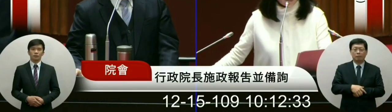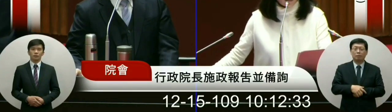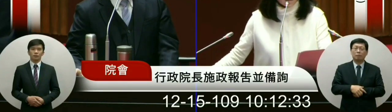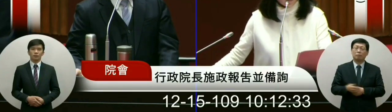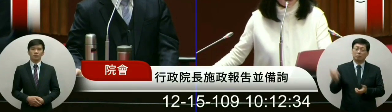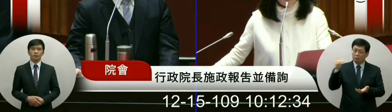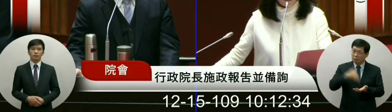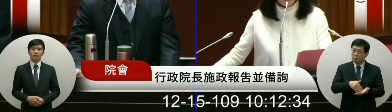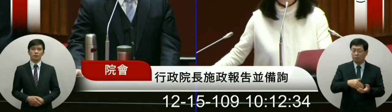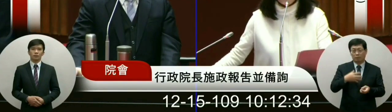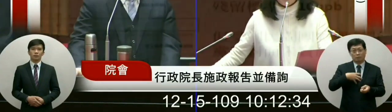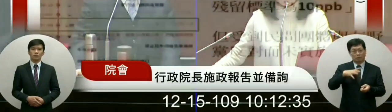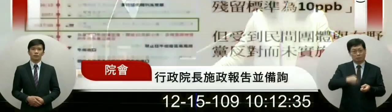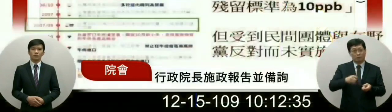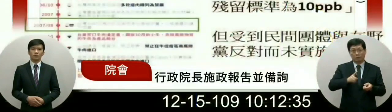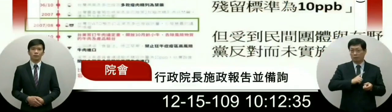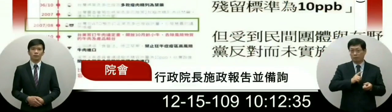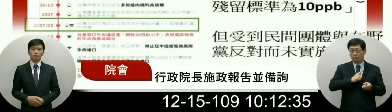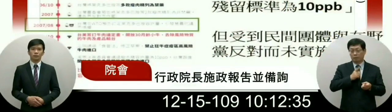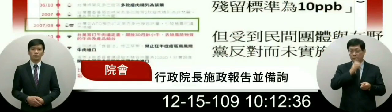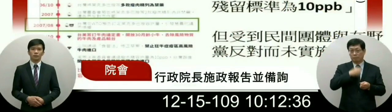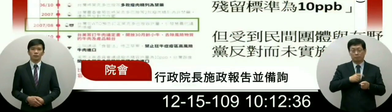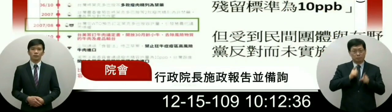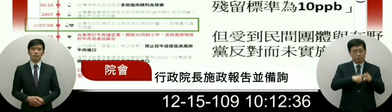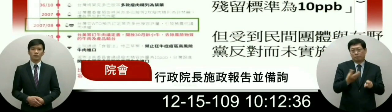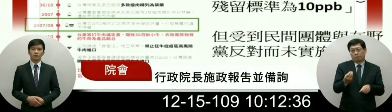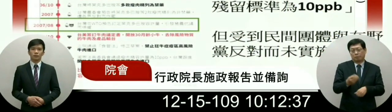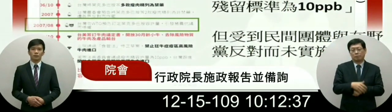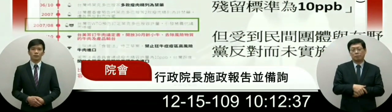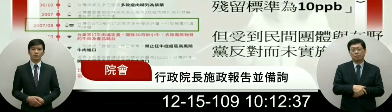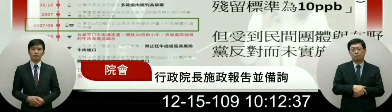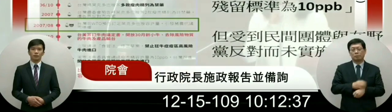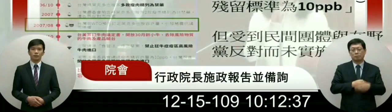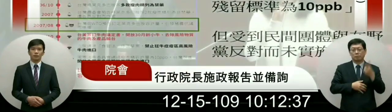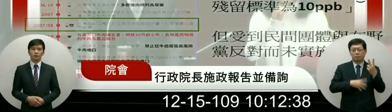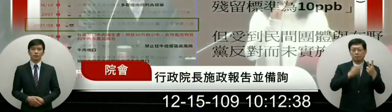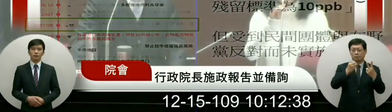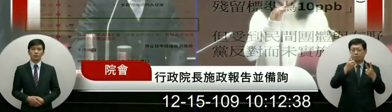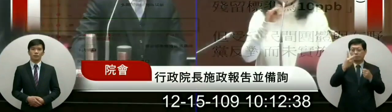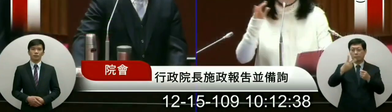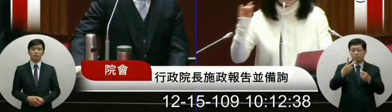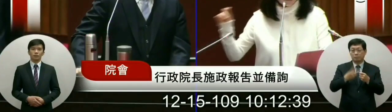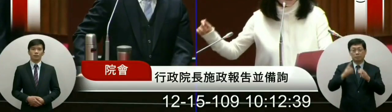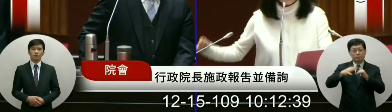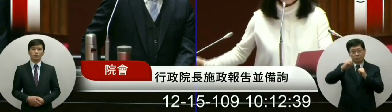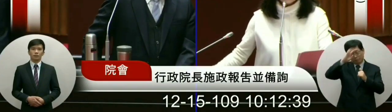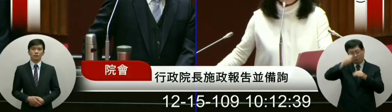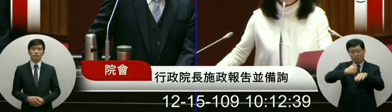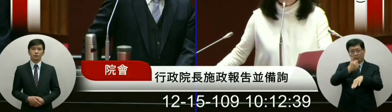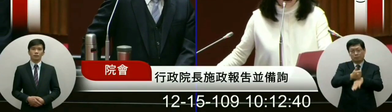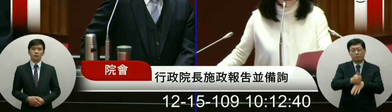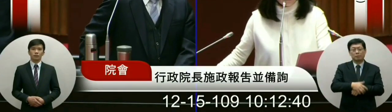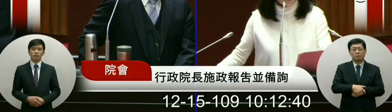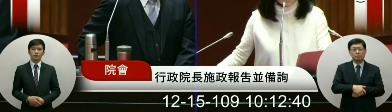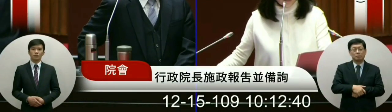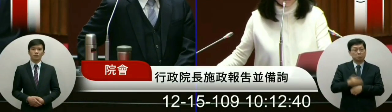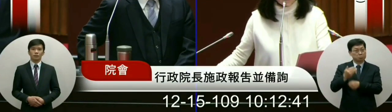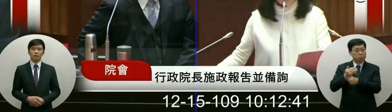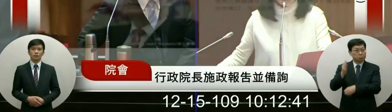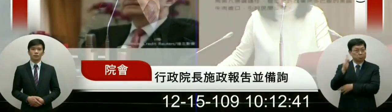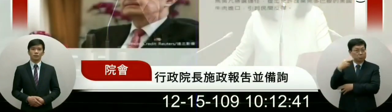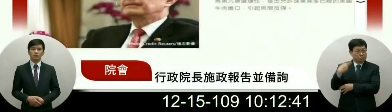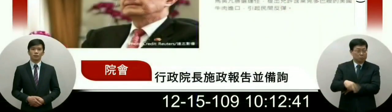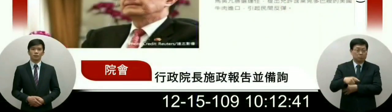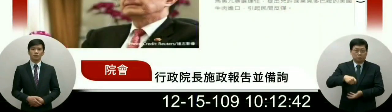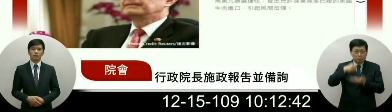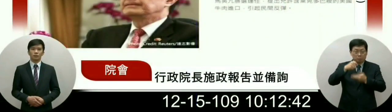所以陈水扁并没有实施。2012年国民党执政，马英九再